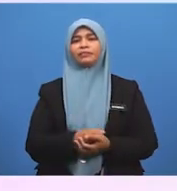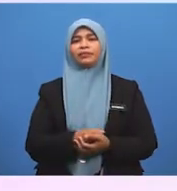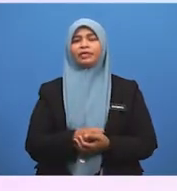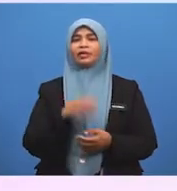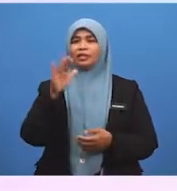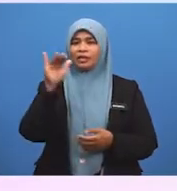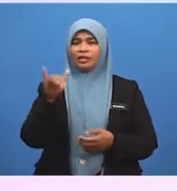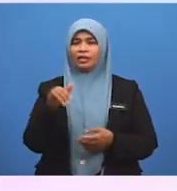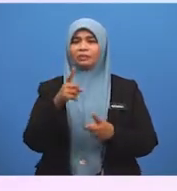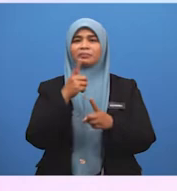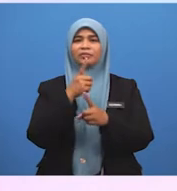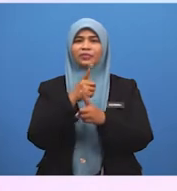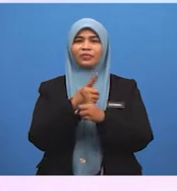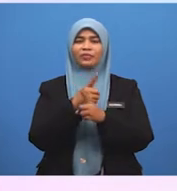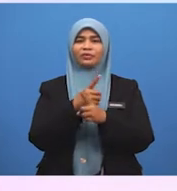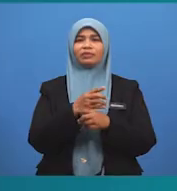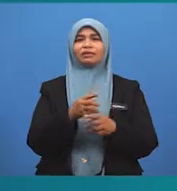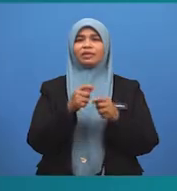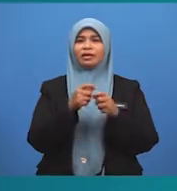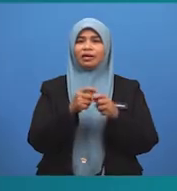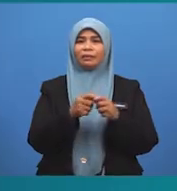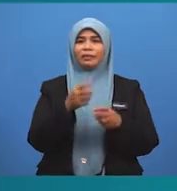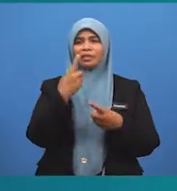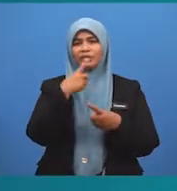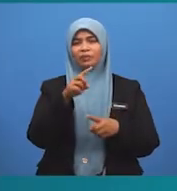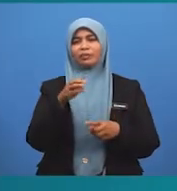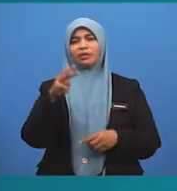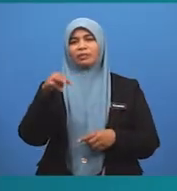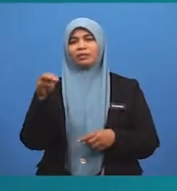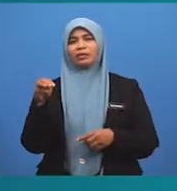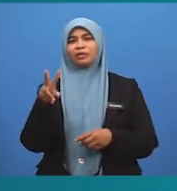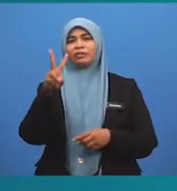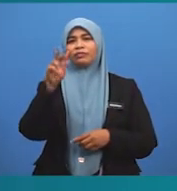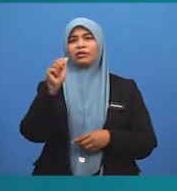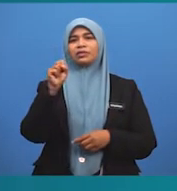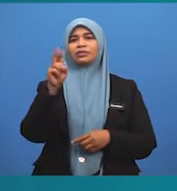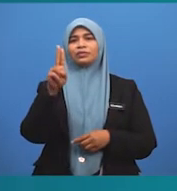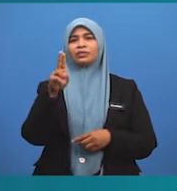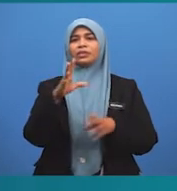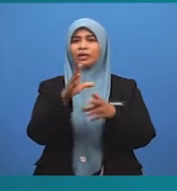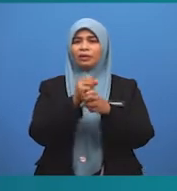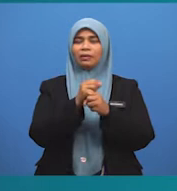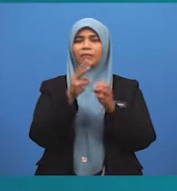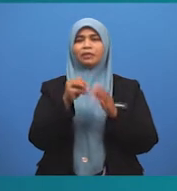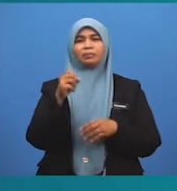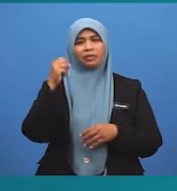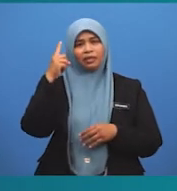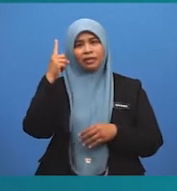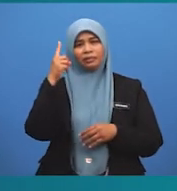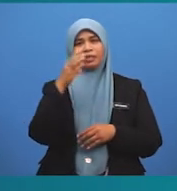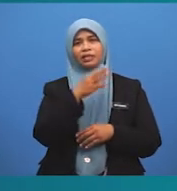Ya, betul. Tepat jawapan murid-murid. Vasudevan dapat